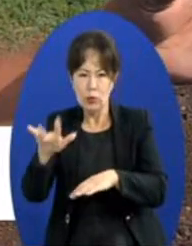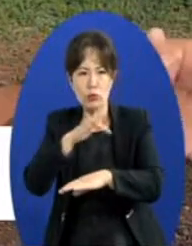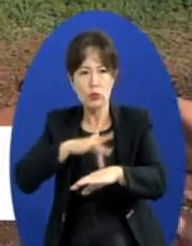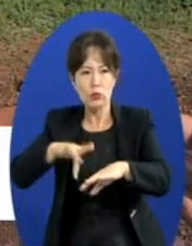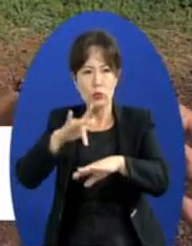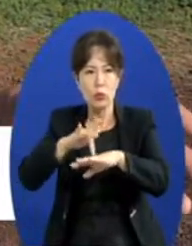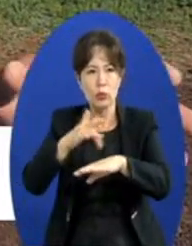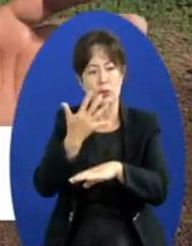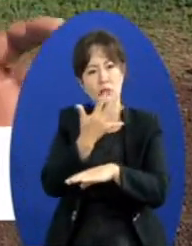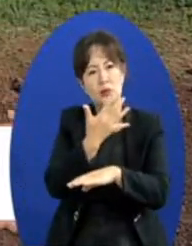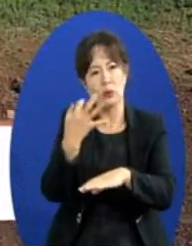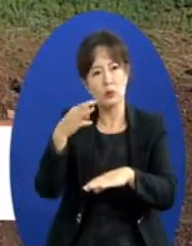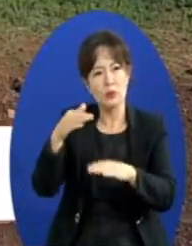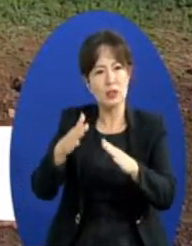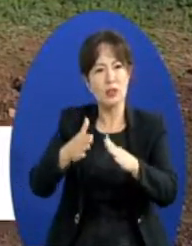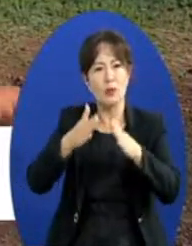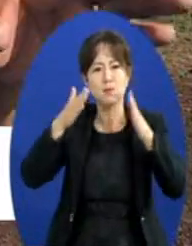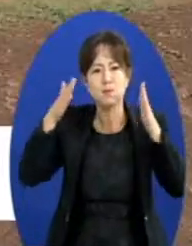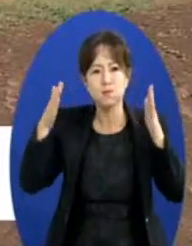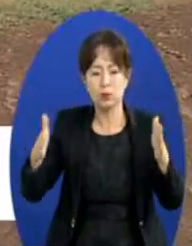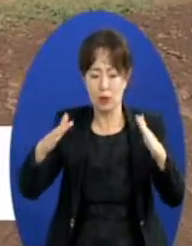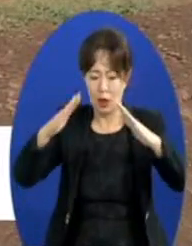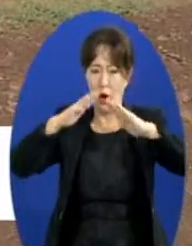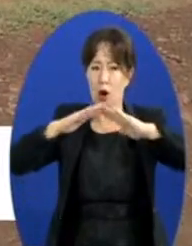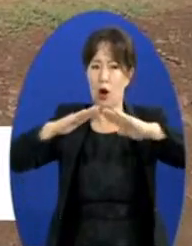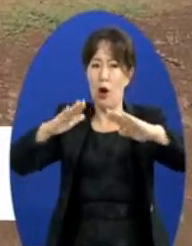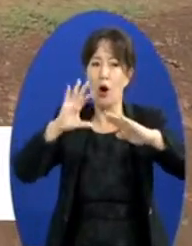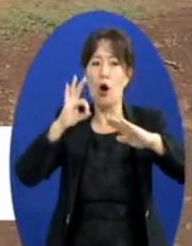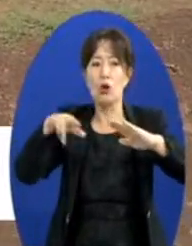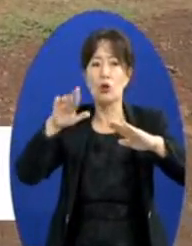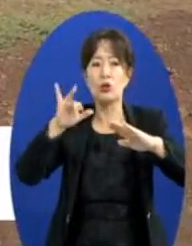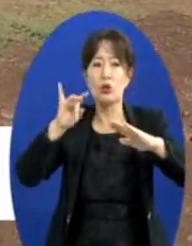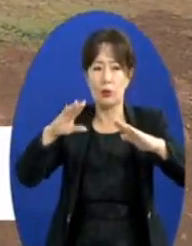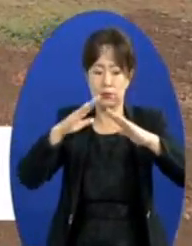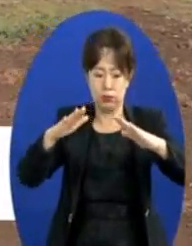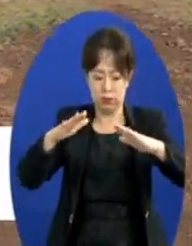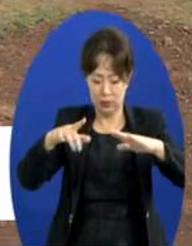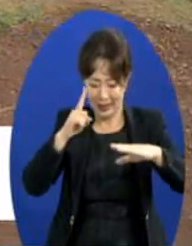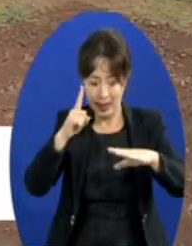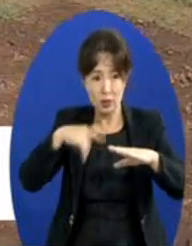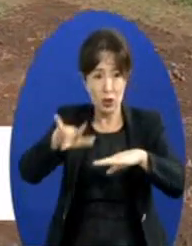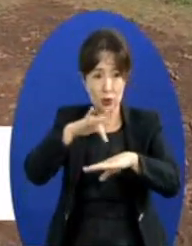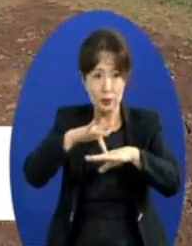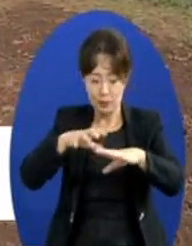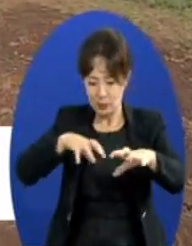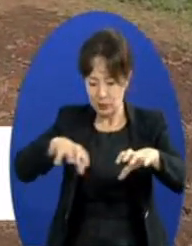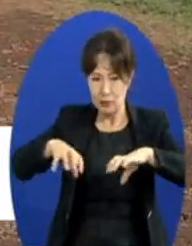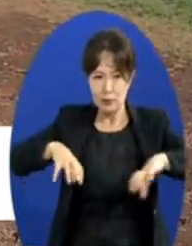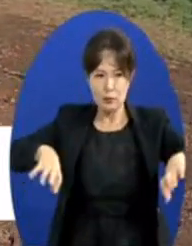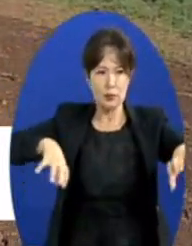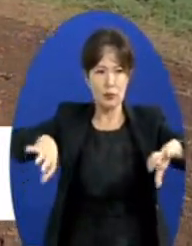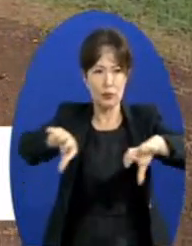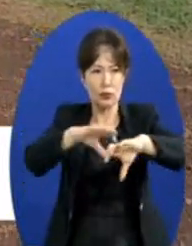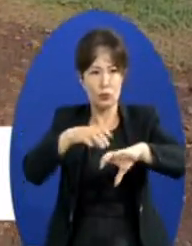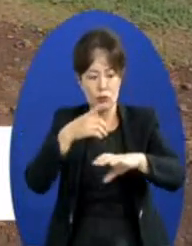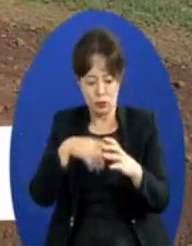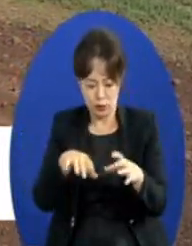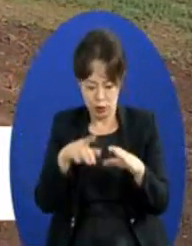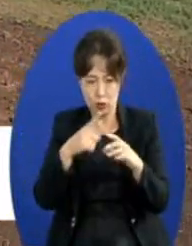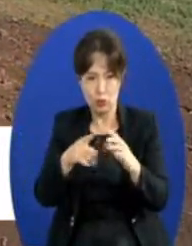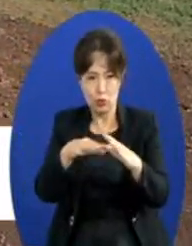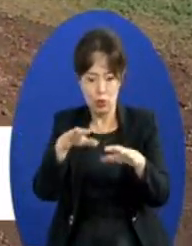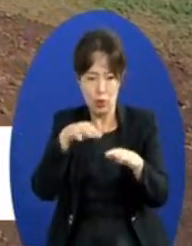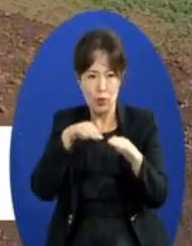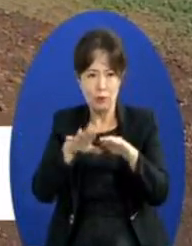болохоор 500 м-ийн хэмжээтэй тэнд ордын цохон боголтой. А тэгээ энэ бол ганц хот биш иргэн тойрондоо Монгол улсын хэмжээнд нийт